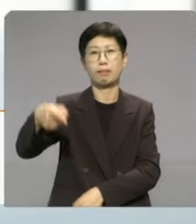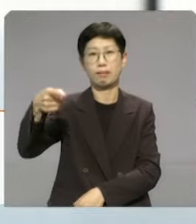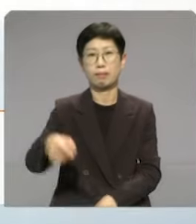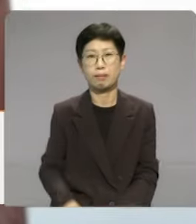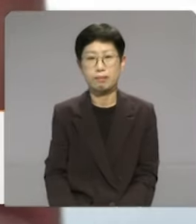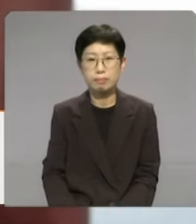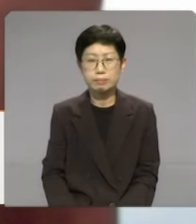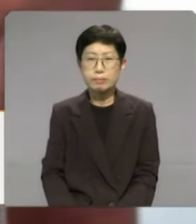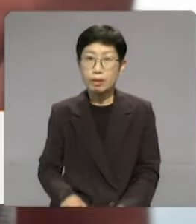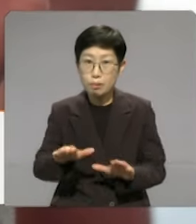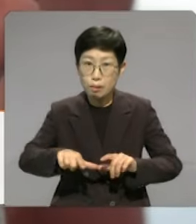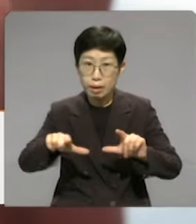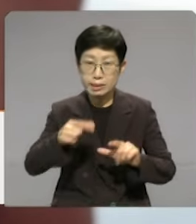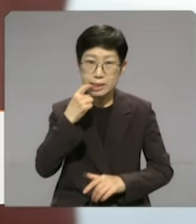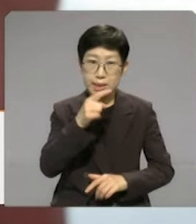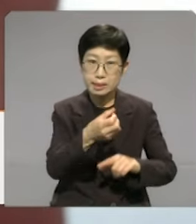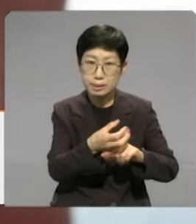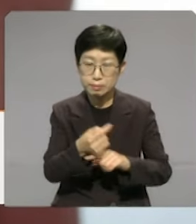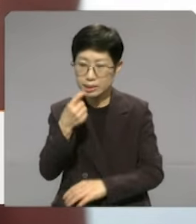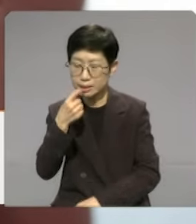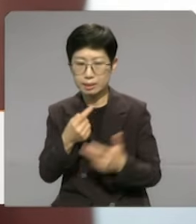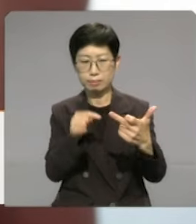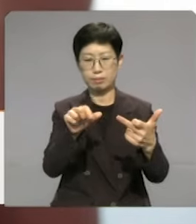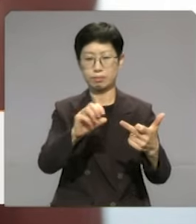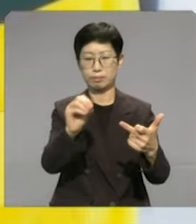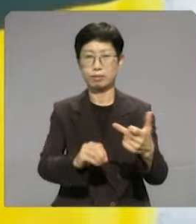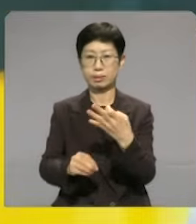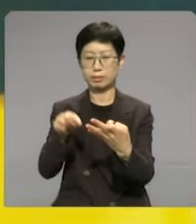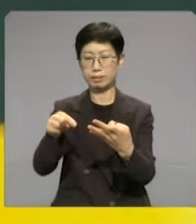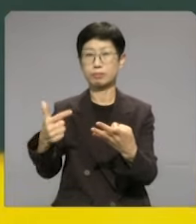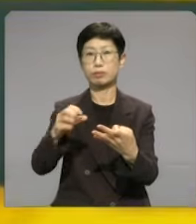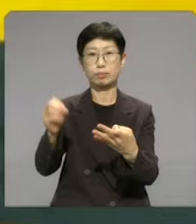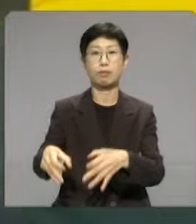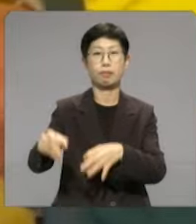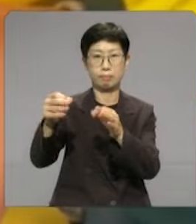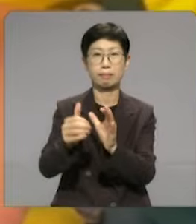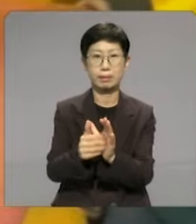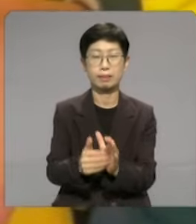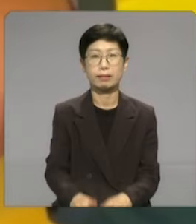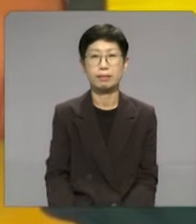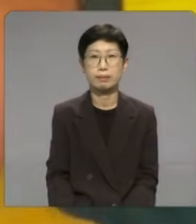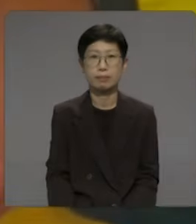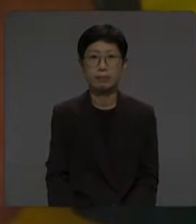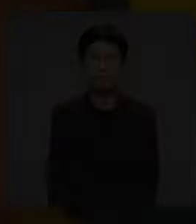현물 금은 가격은 오해 들어 각각 17.5% 14.6% 가량 상승했습니다